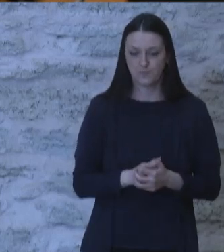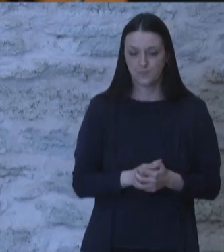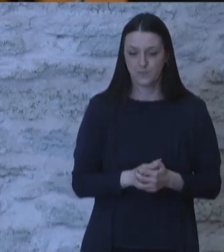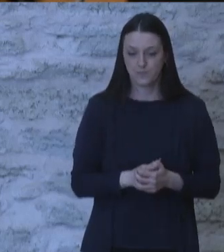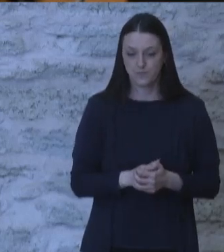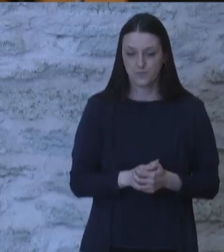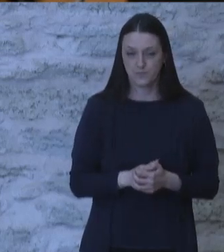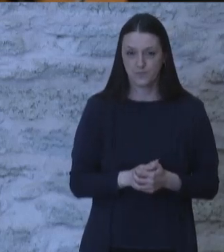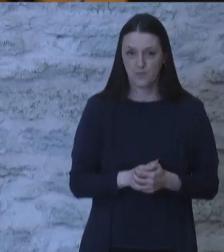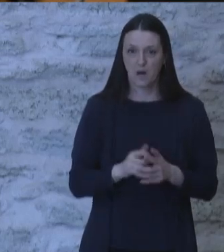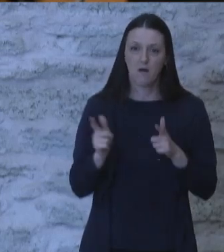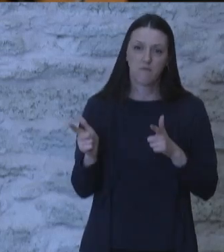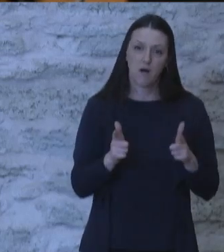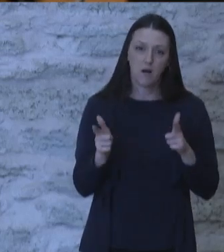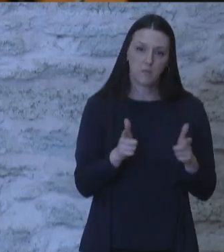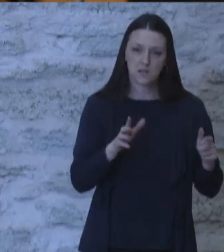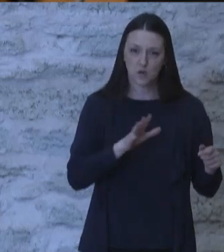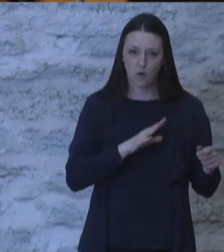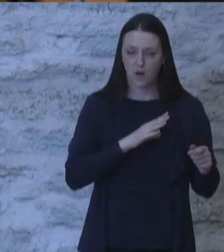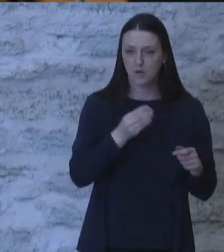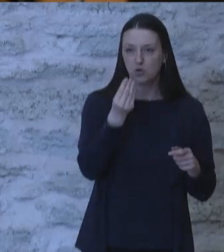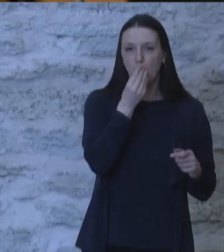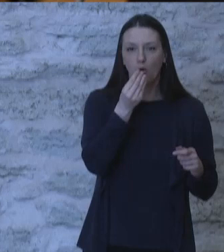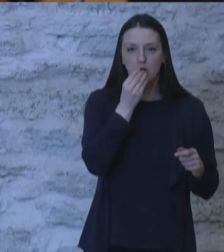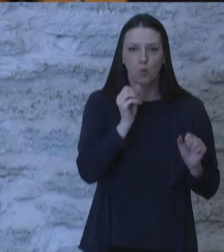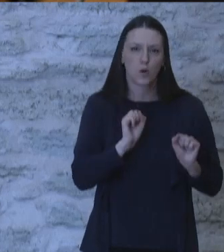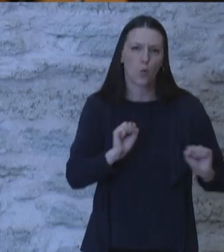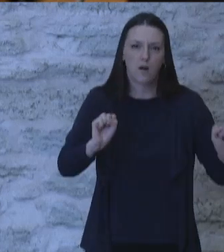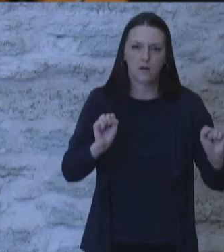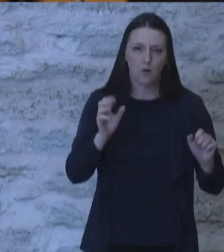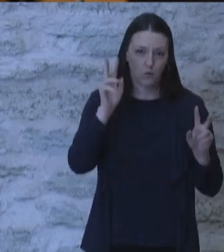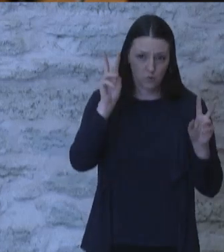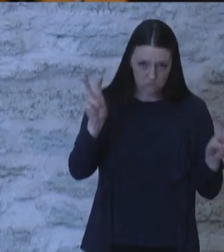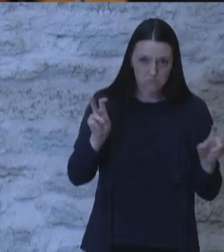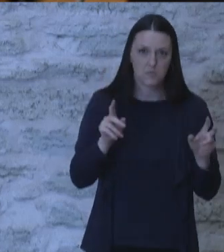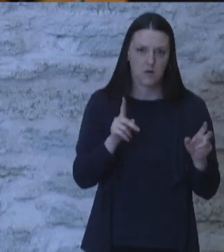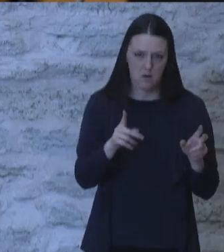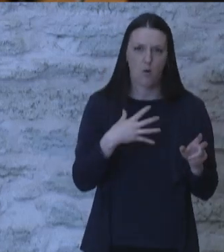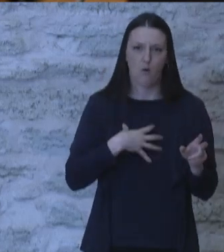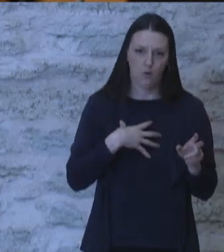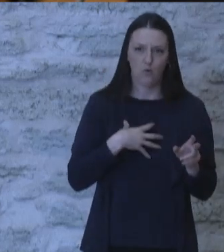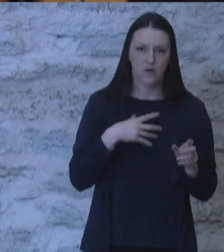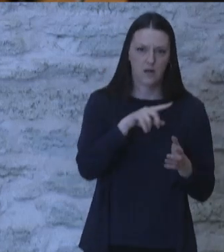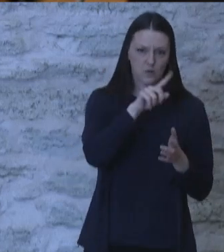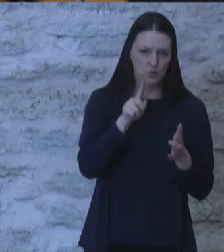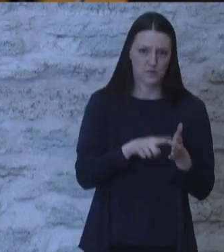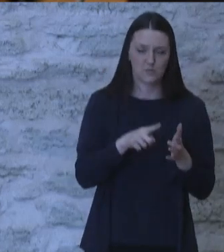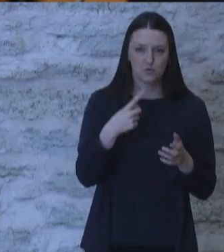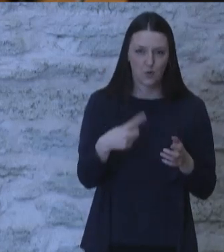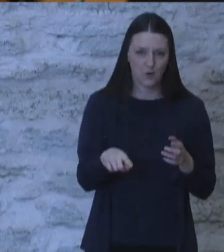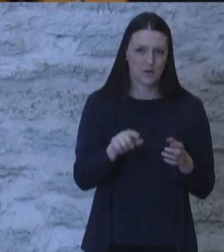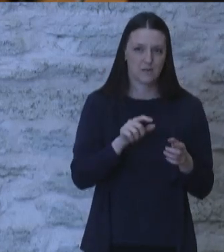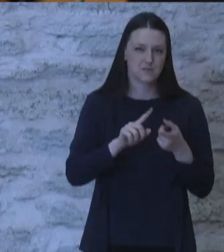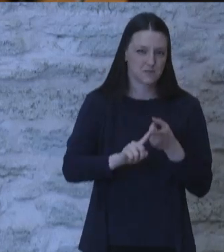valmis olek ka toidujulgeoleku mõttes on näeratud oluline selle küsimuse ajanduli tegelikult ei valitsuse liikme